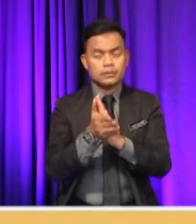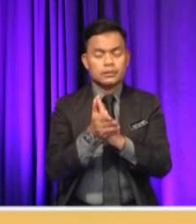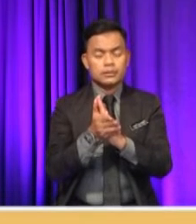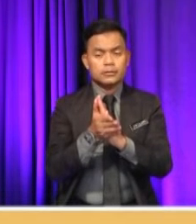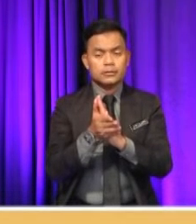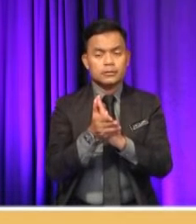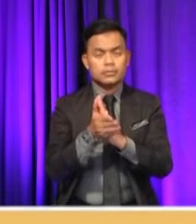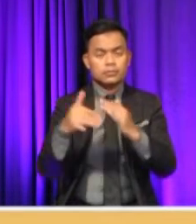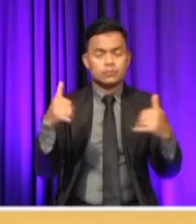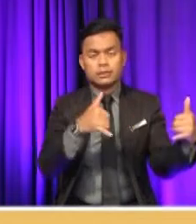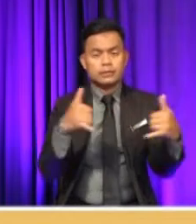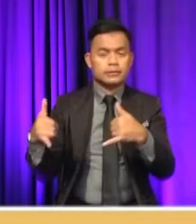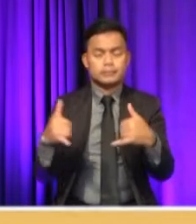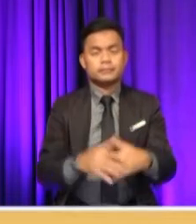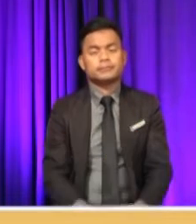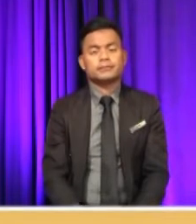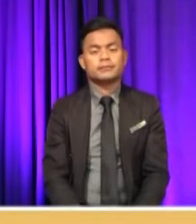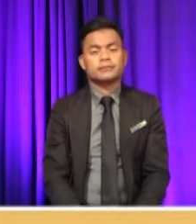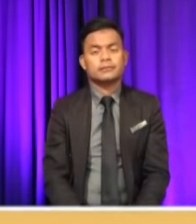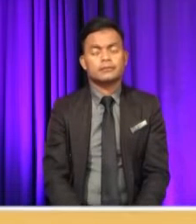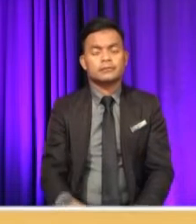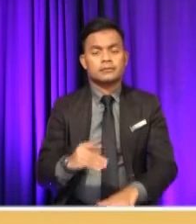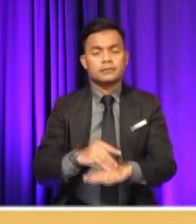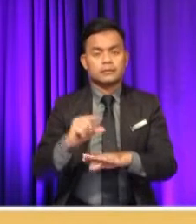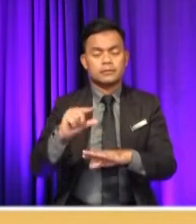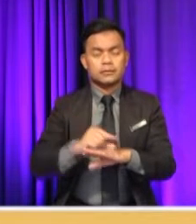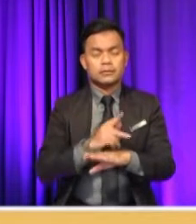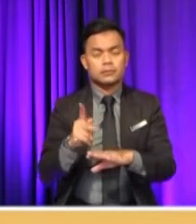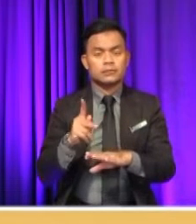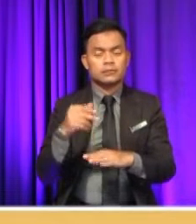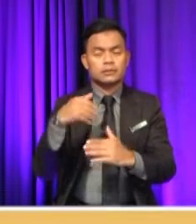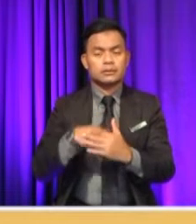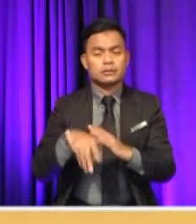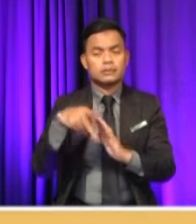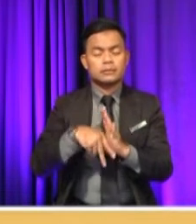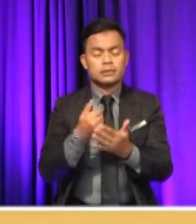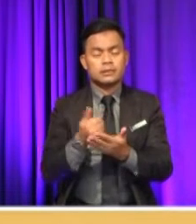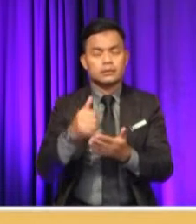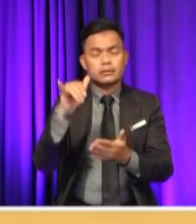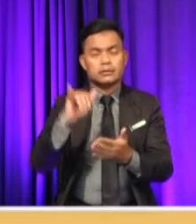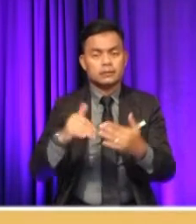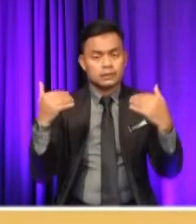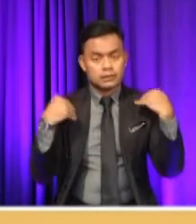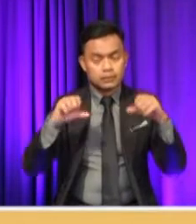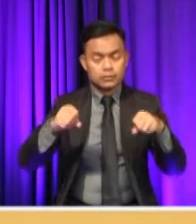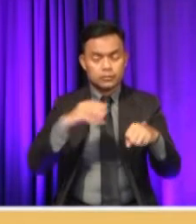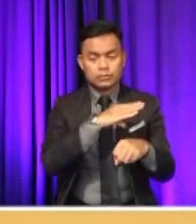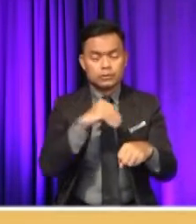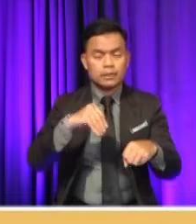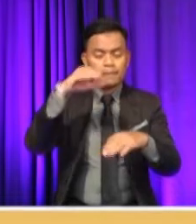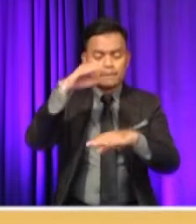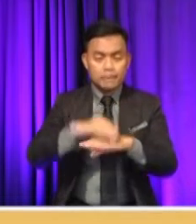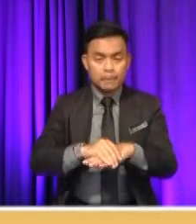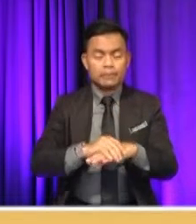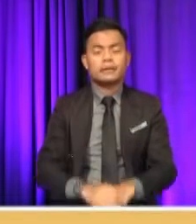Okey, inverter biasanya digunakan dalam peralatan yang mempunyai motor dan pemampat. Okey, kat slide saya ada tunjukkan